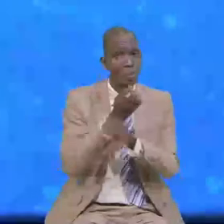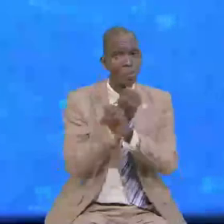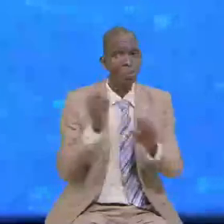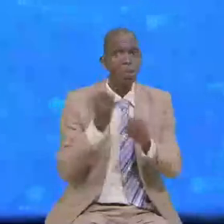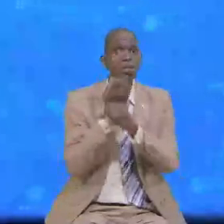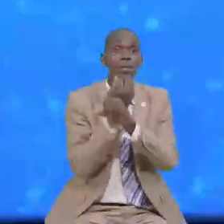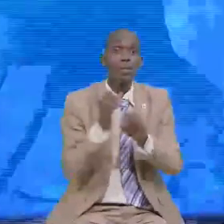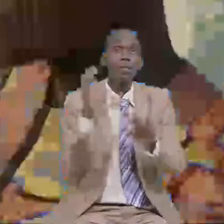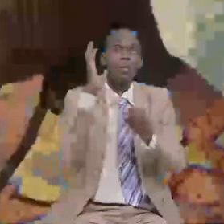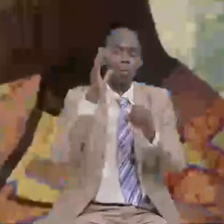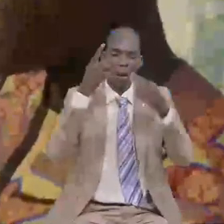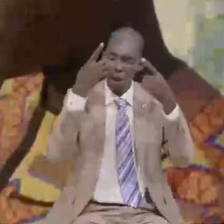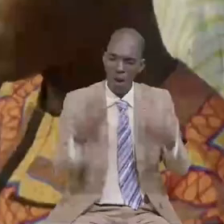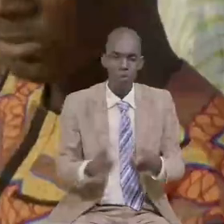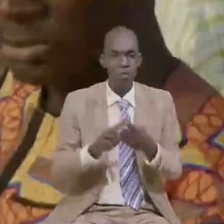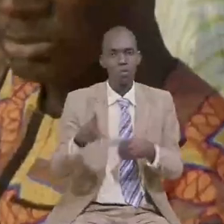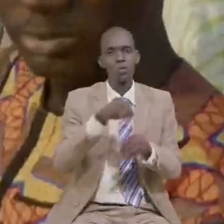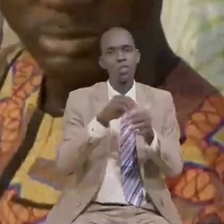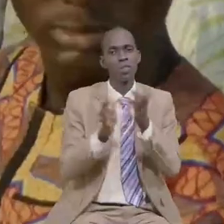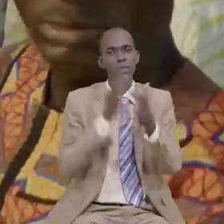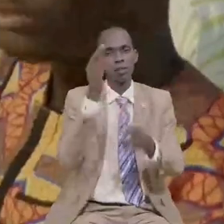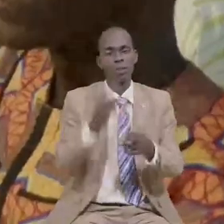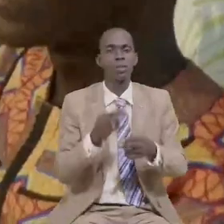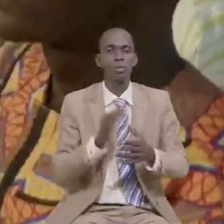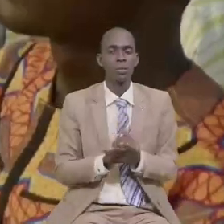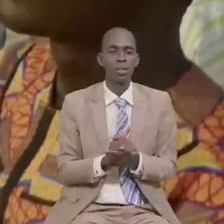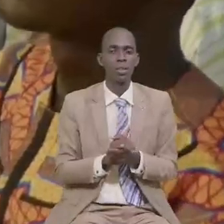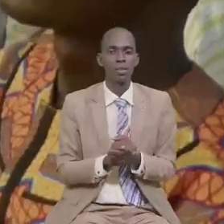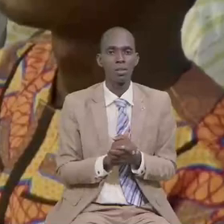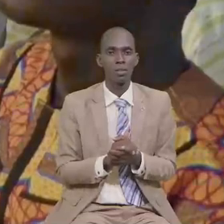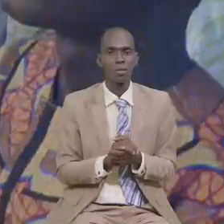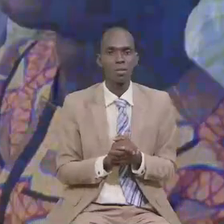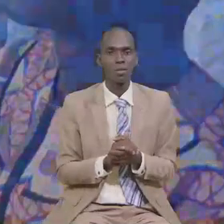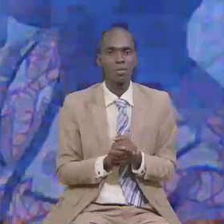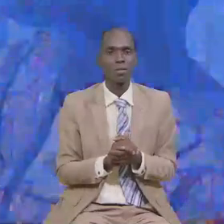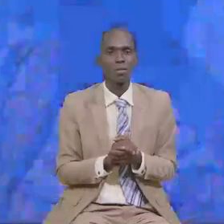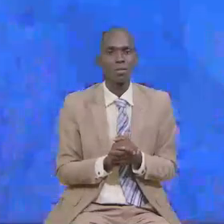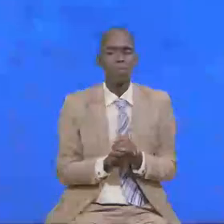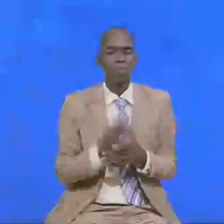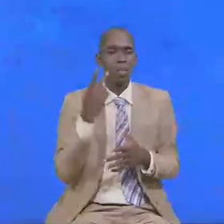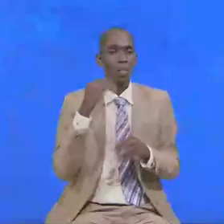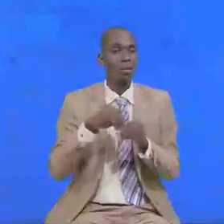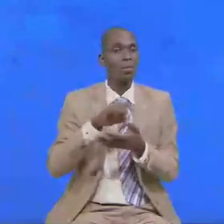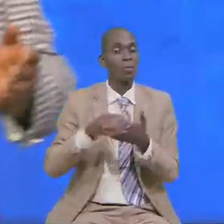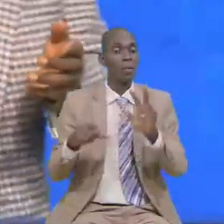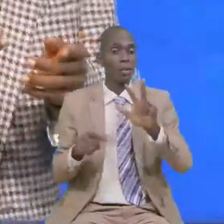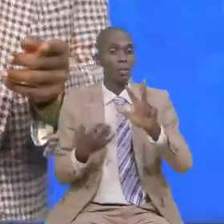salut, ainsi le salut vous sera accordé. Voilà le verset